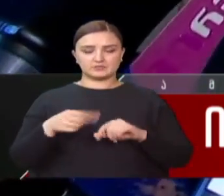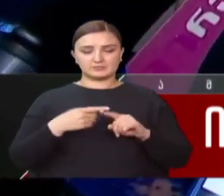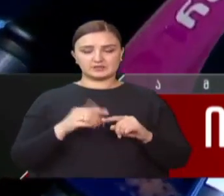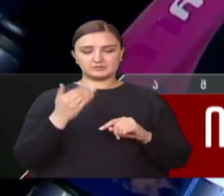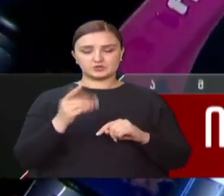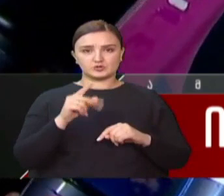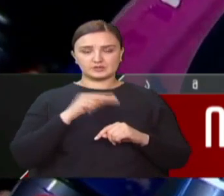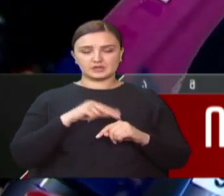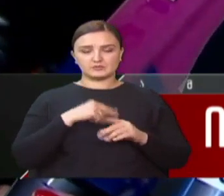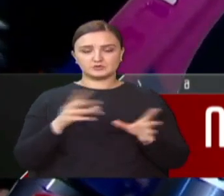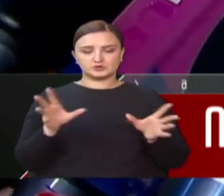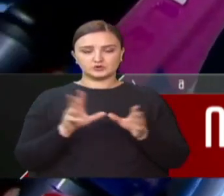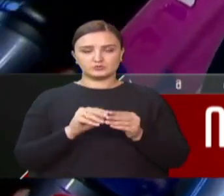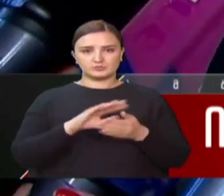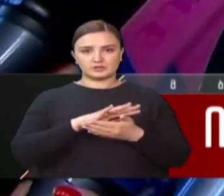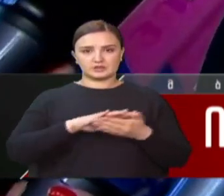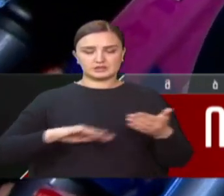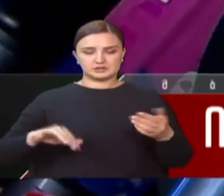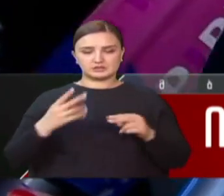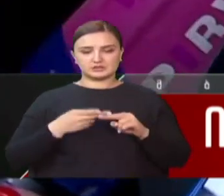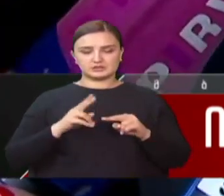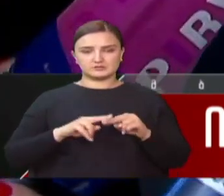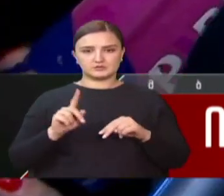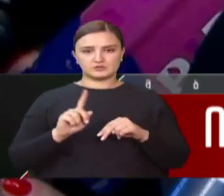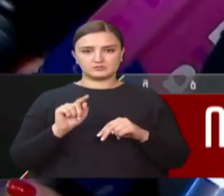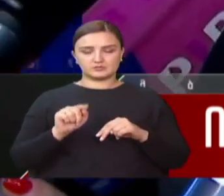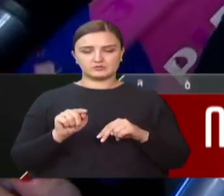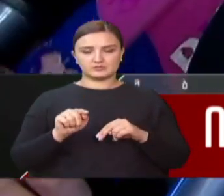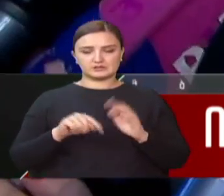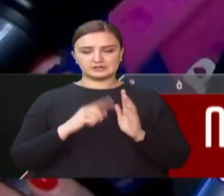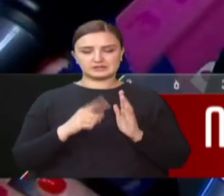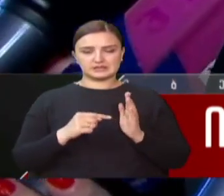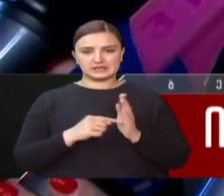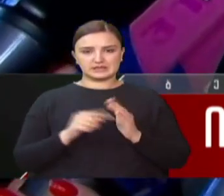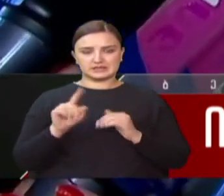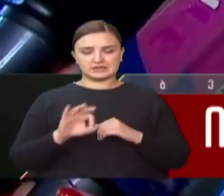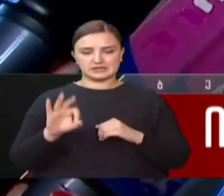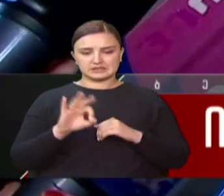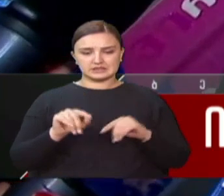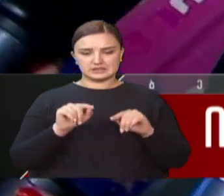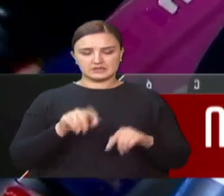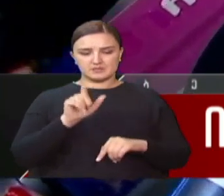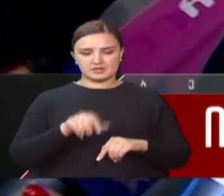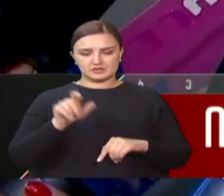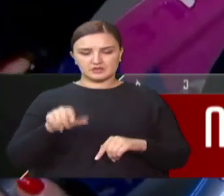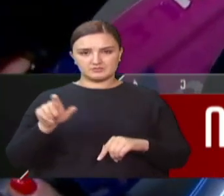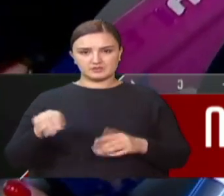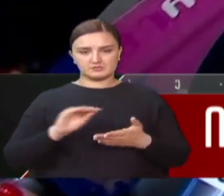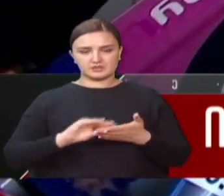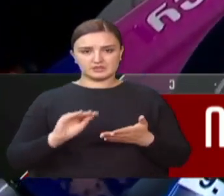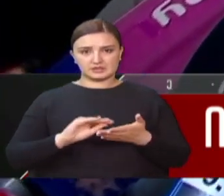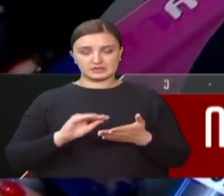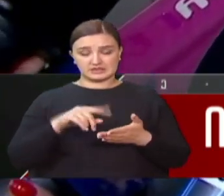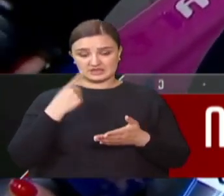რომ თანამშრომლობა გაგრძელდეს, იმიტომ რომ ის საკითხი, რაზეც ამ ადამიანებმა